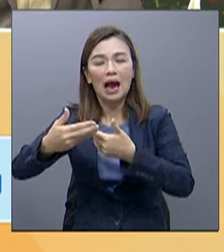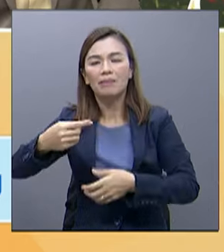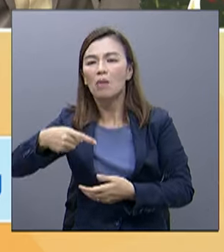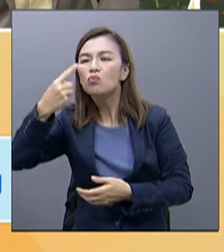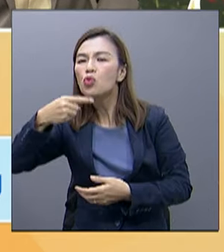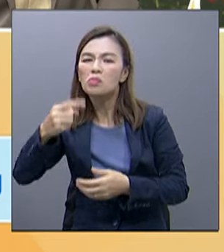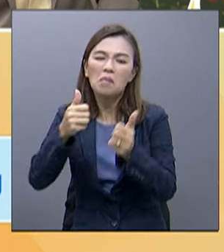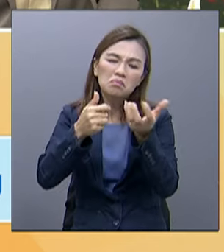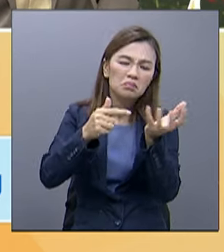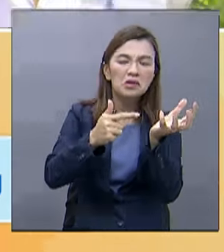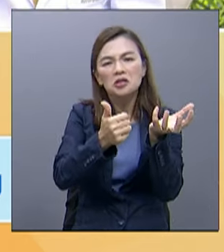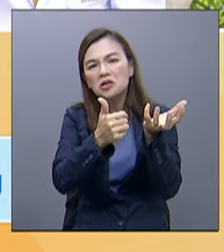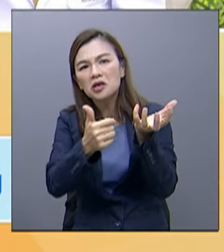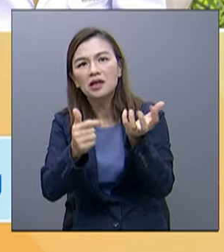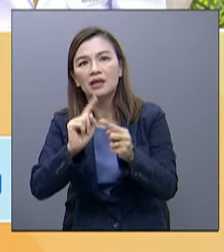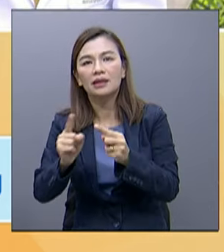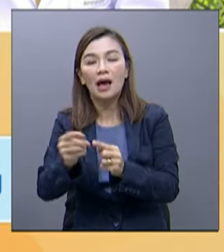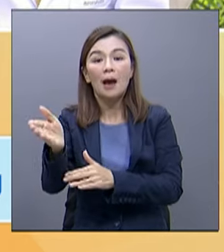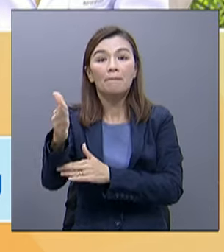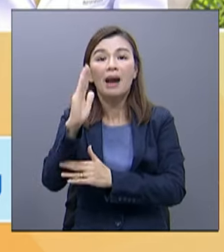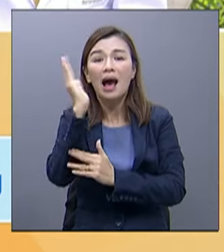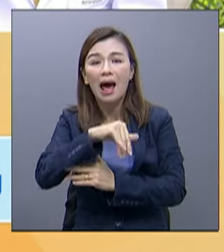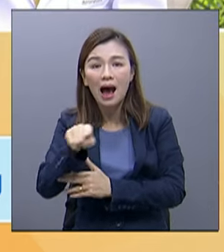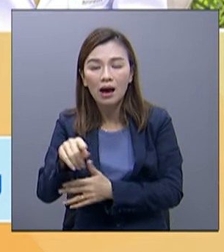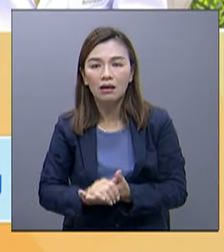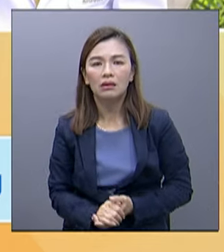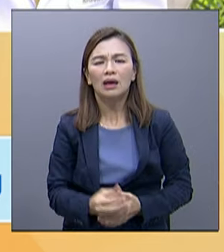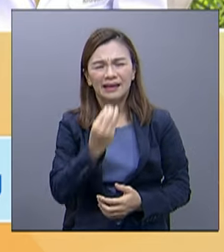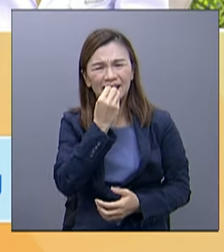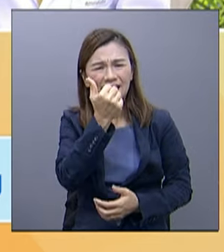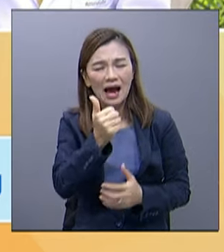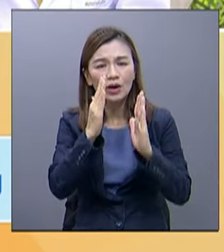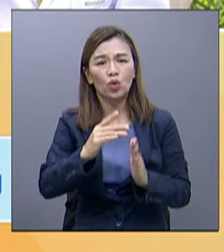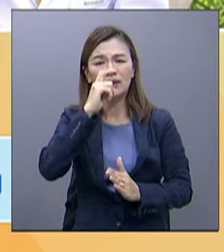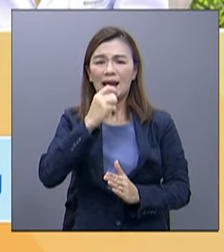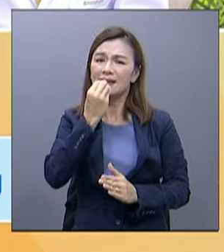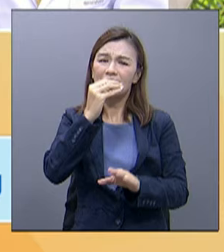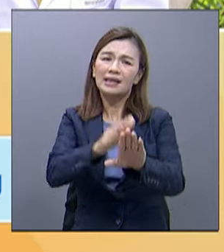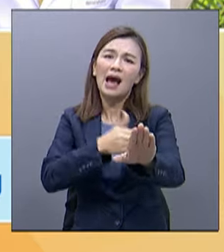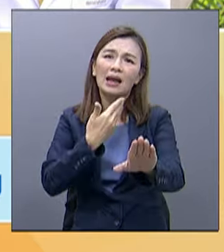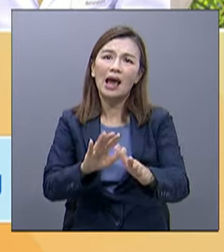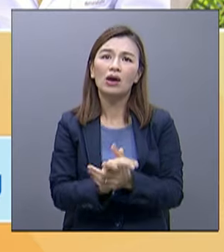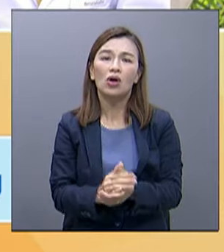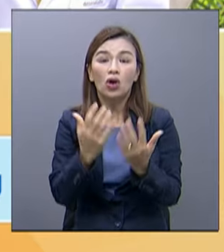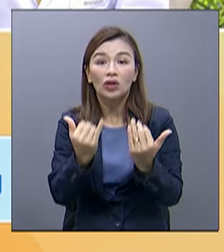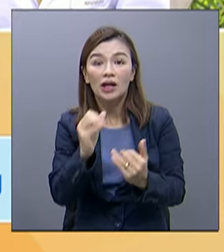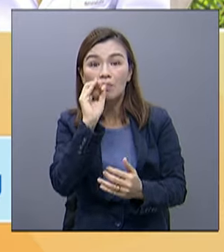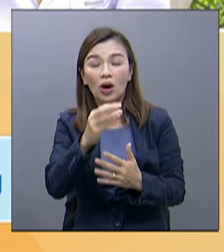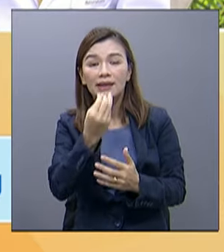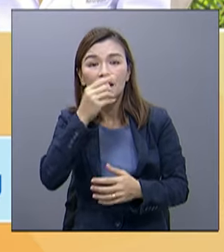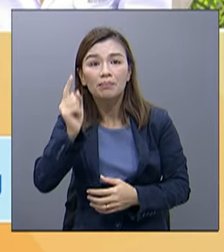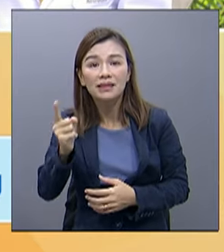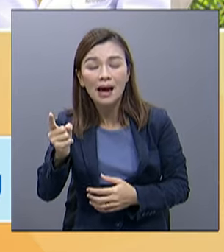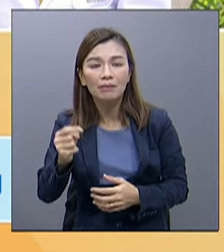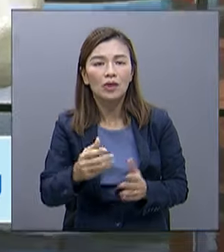ดูดีใช่มั้ยฮะใช่ปลาร้าก็กินได้คนไทยกินมาเป็นร้อยเป็นพันปีอ่าันนศึกษาล่าสุดบอกคนที่กินปลาร้าเป็นประจำที่กับคนไม่